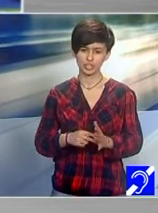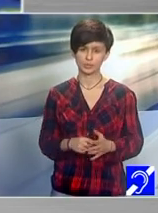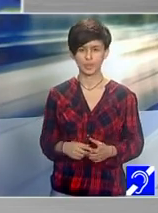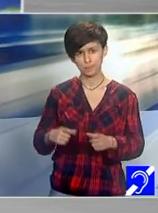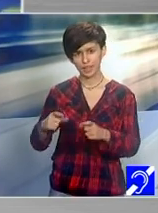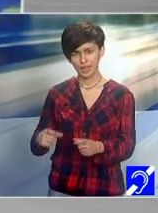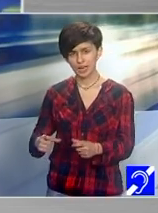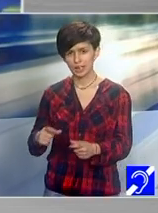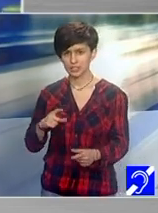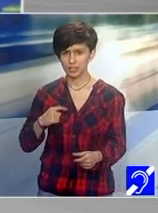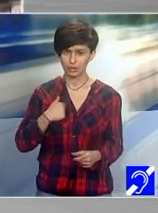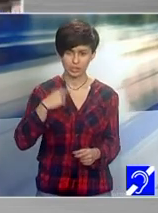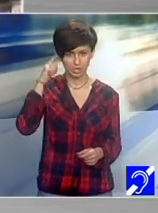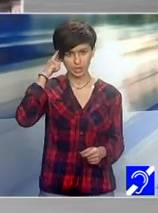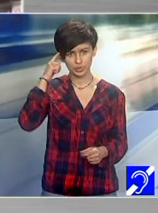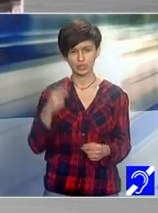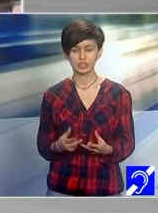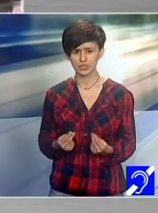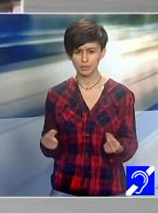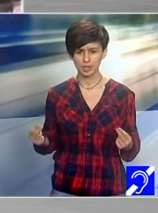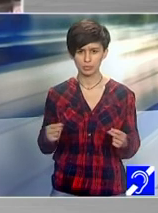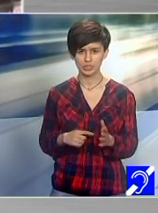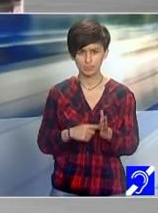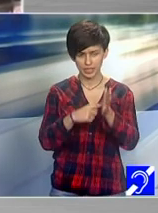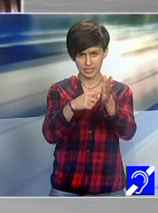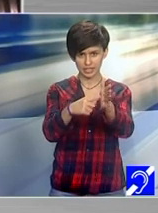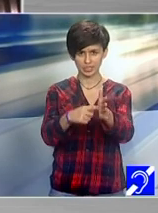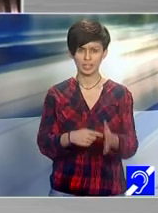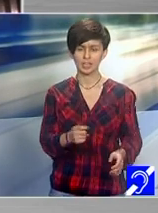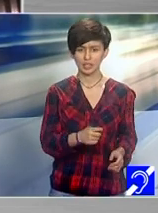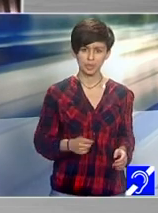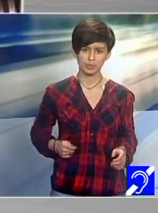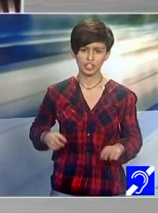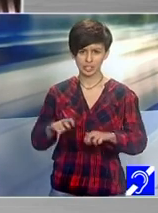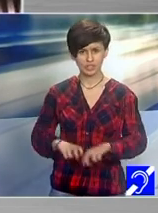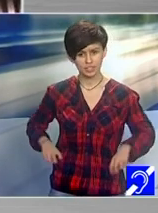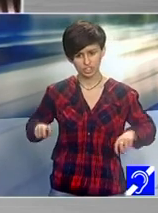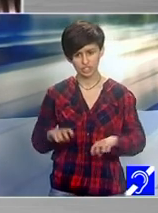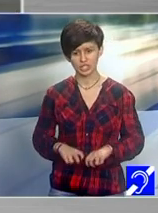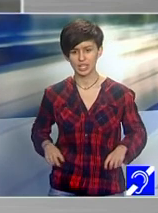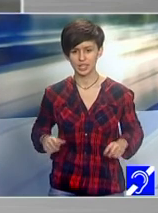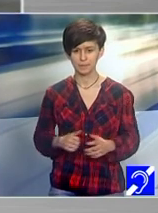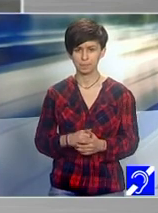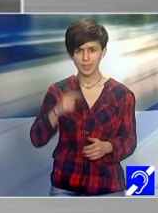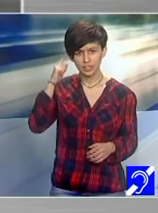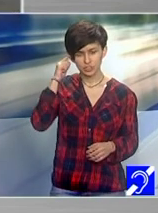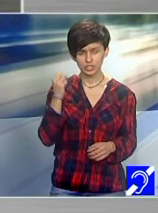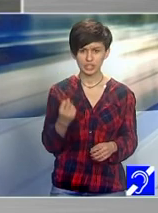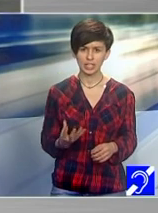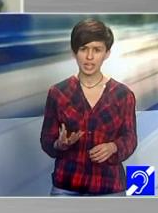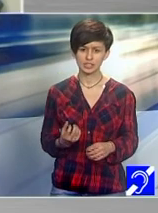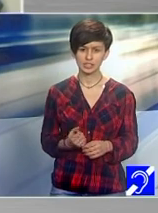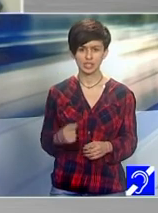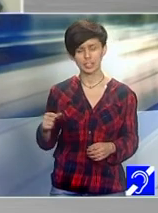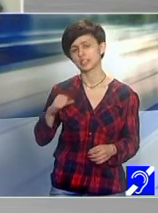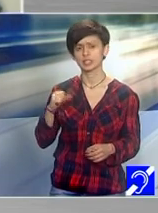este o paletă mai largă, sunt prezentate și proiecte de cercetare și... Și creații ale tinerilor studenți care